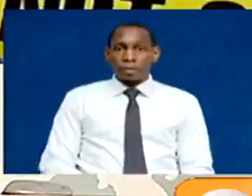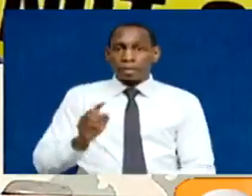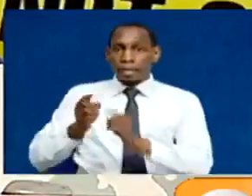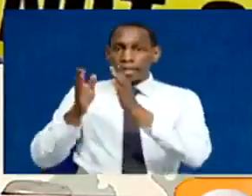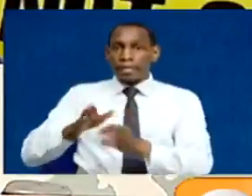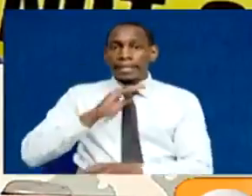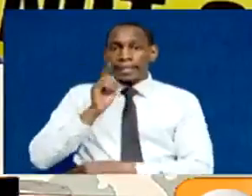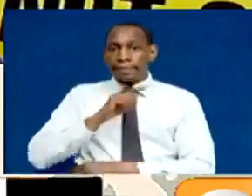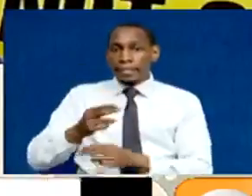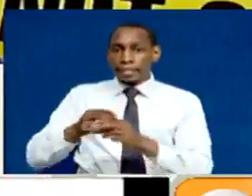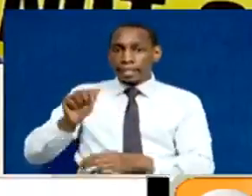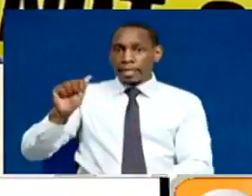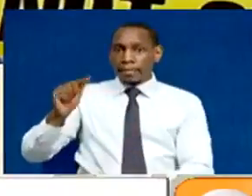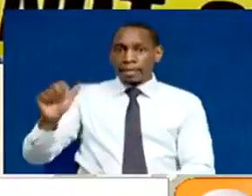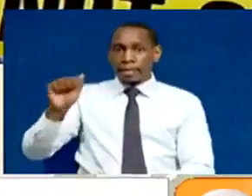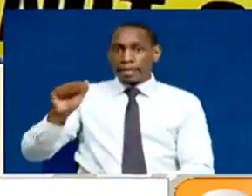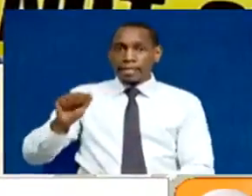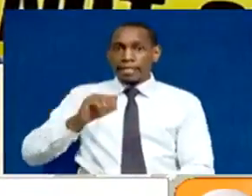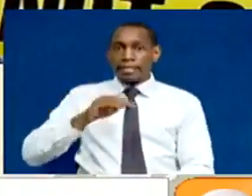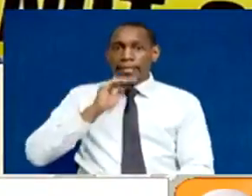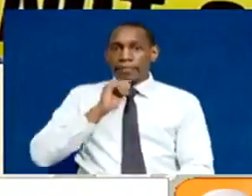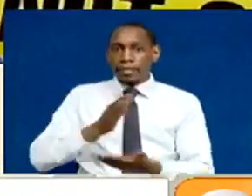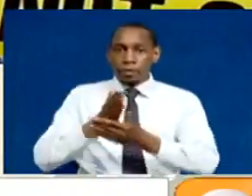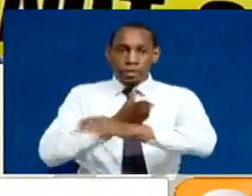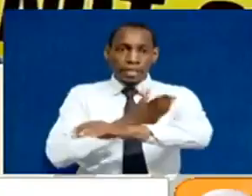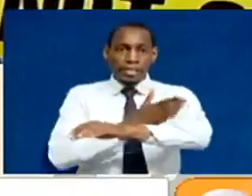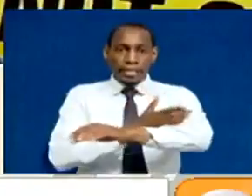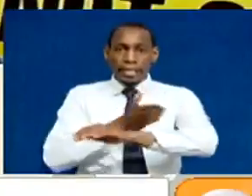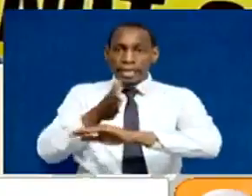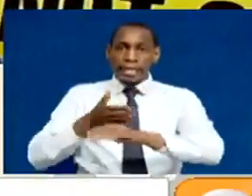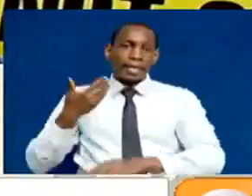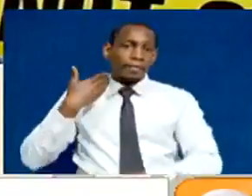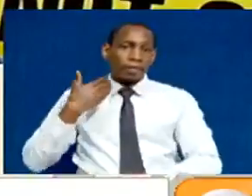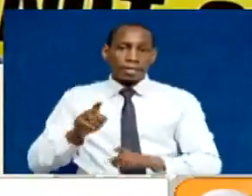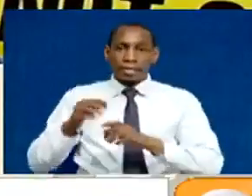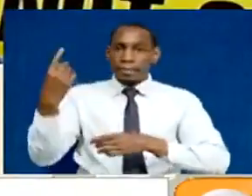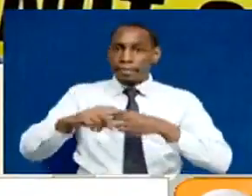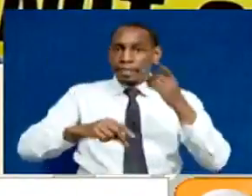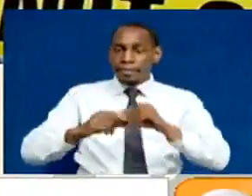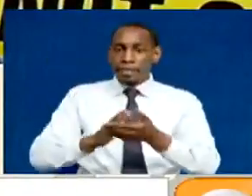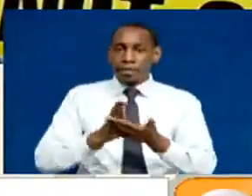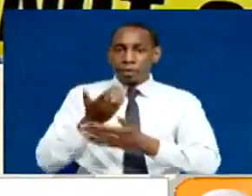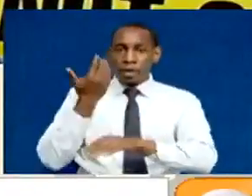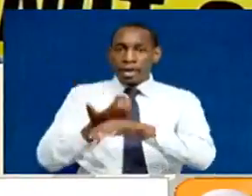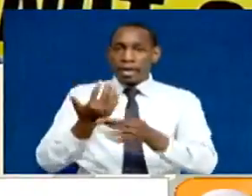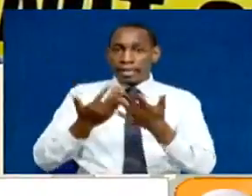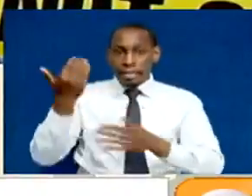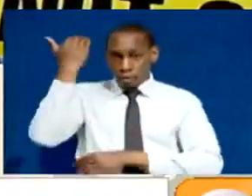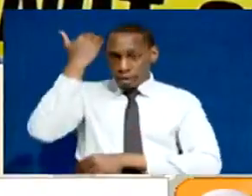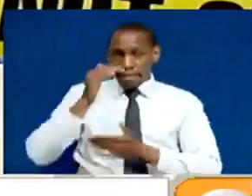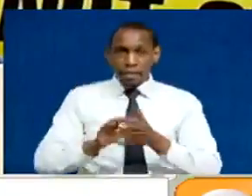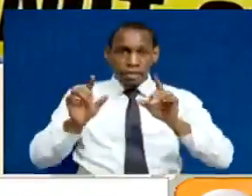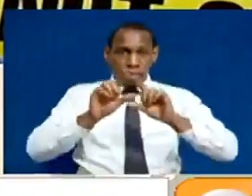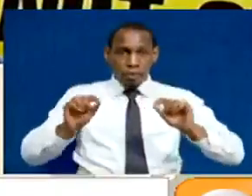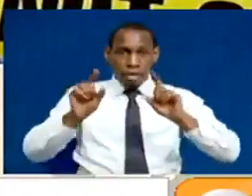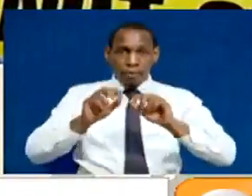Marehemu mwanariadha Agnes Tirop alifariki kutokana na majeraha ya visu shingoni na kupigwa na kifaa butu kichwani. Haya